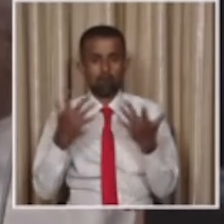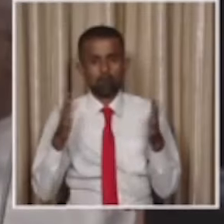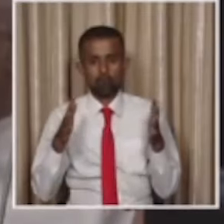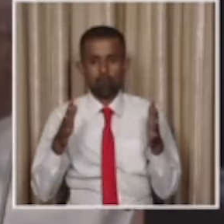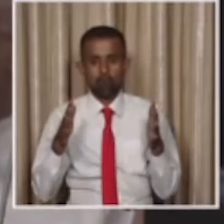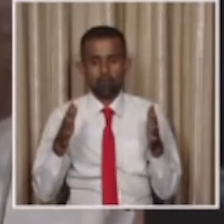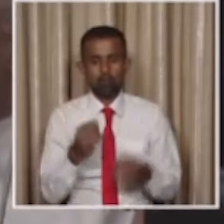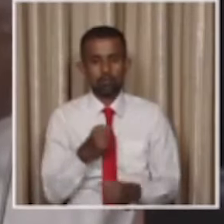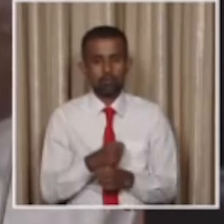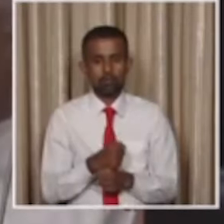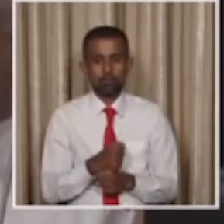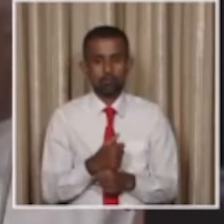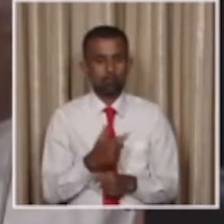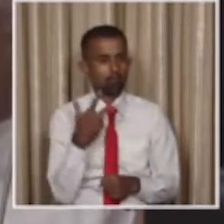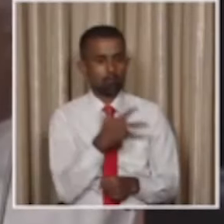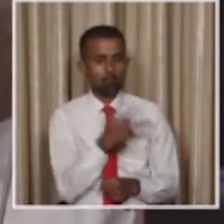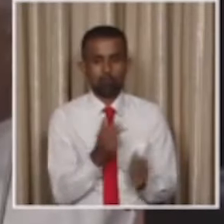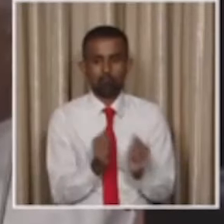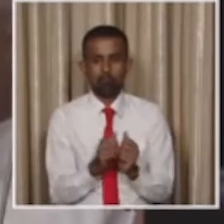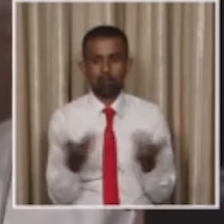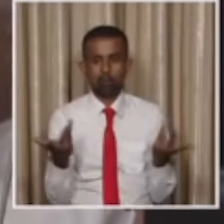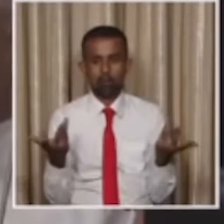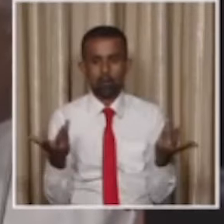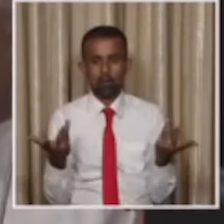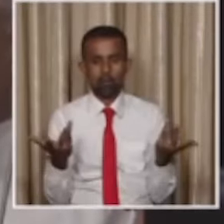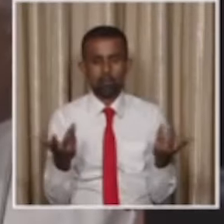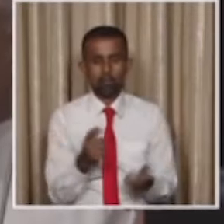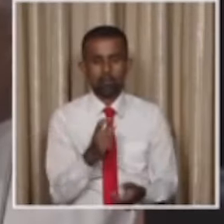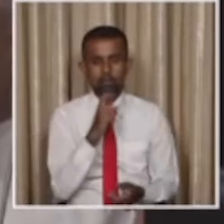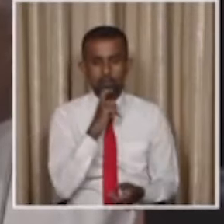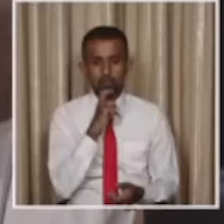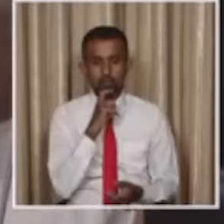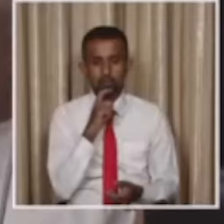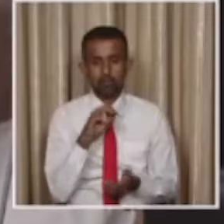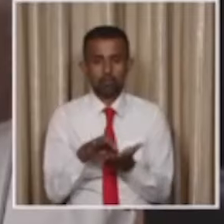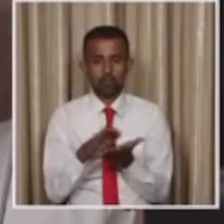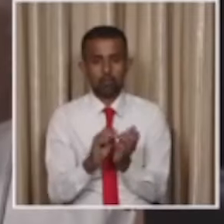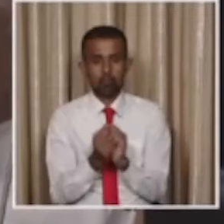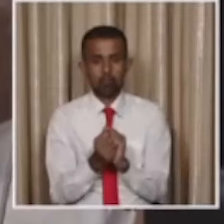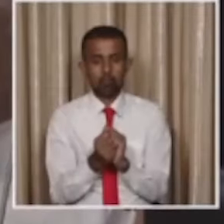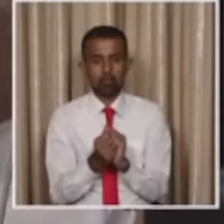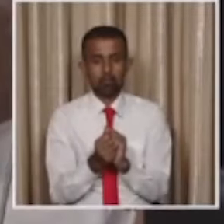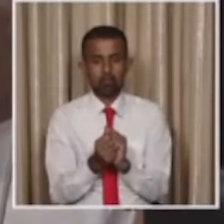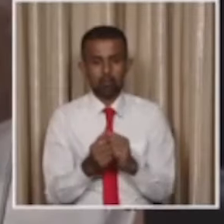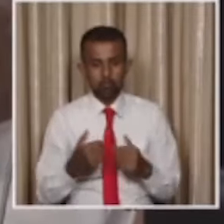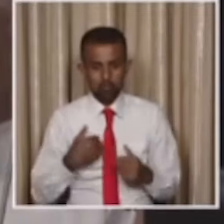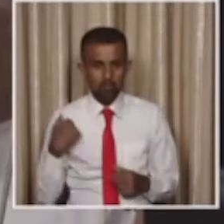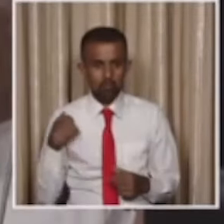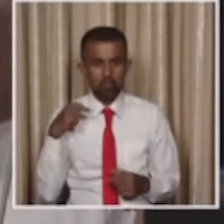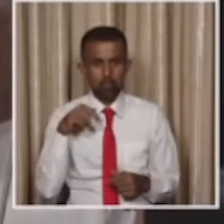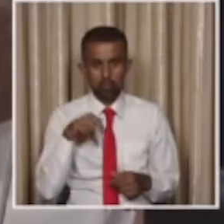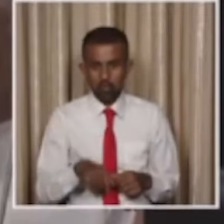පස්සේ ආණ්ඩුවකට බැනලා වැඩක් නැහැ නේ. එහෙනම් එතන උසාවිය වෙන තීන්දුවක් දුන්නා නම් මම මෙතෙන්ට